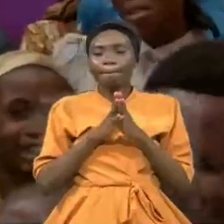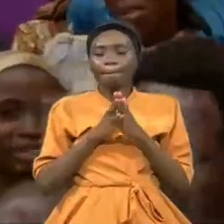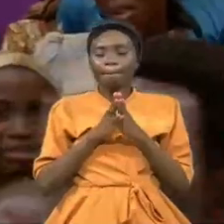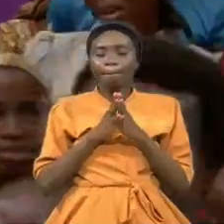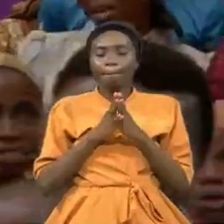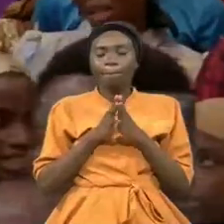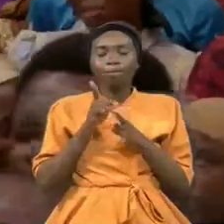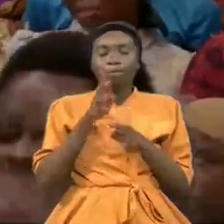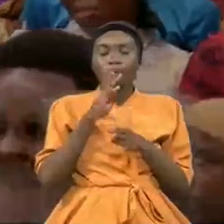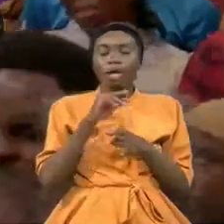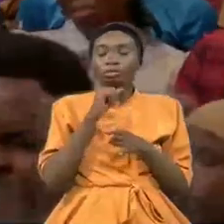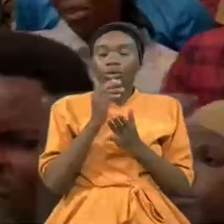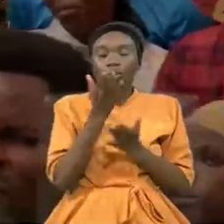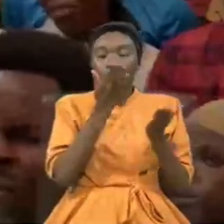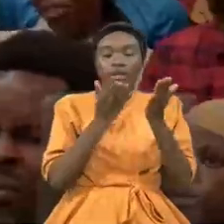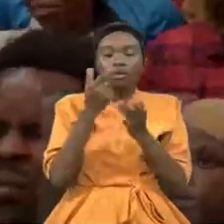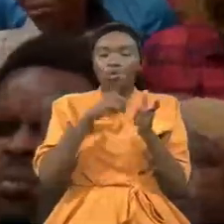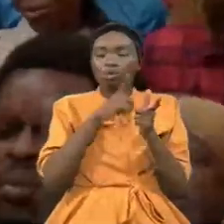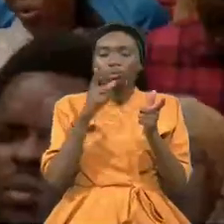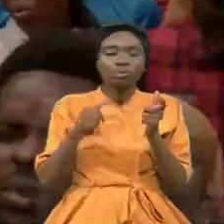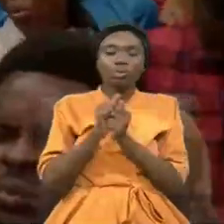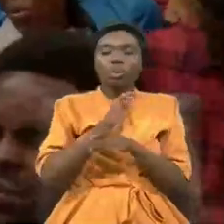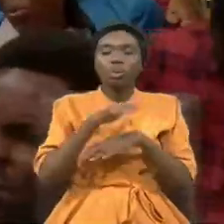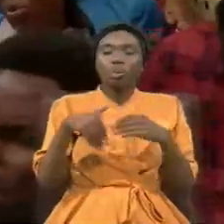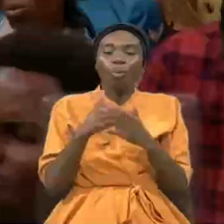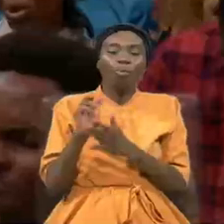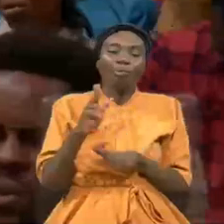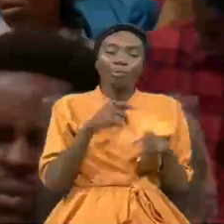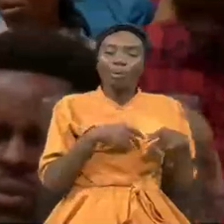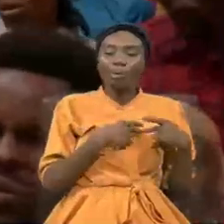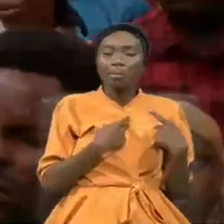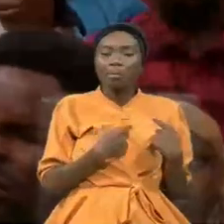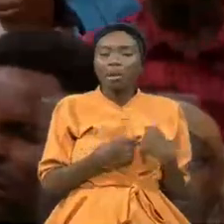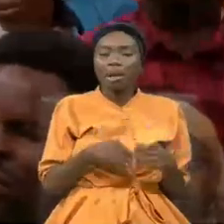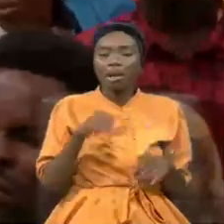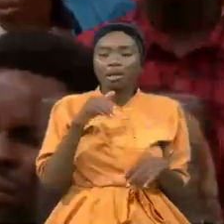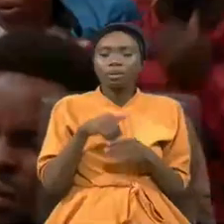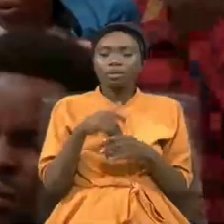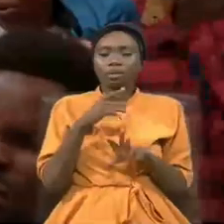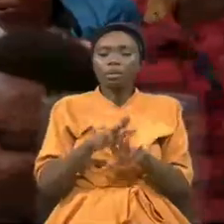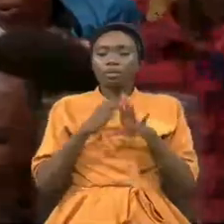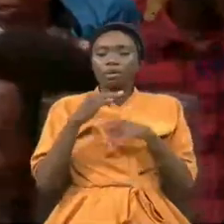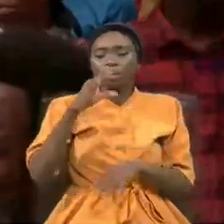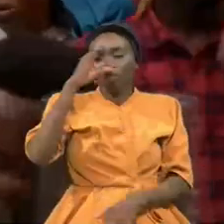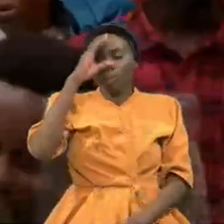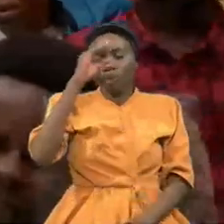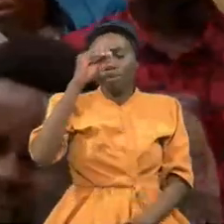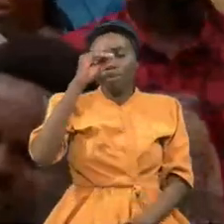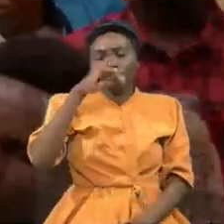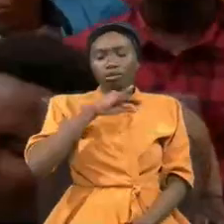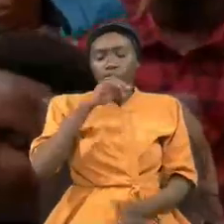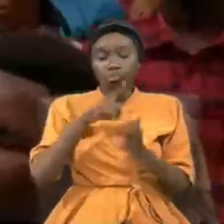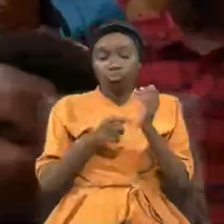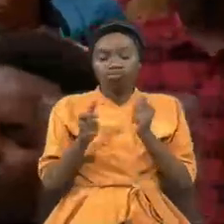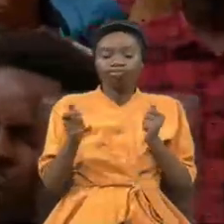pour craindre. Vous ne savez pas le Seigneur de tout votre cœur. Si la crainte des hommes, c'est ce qui